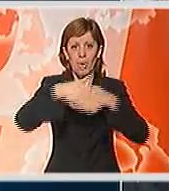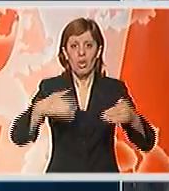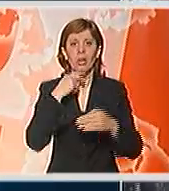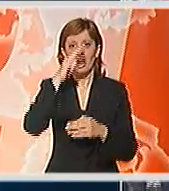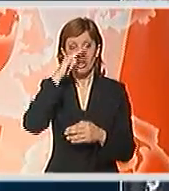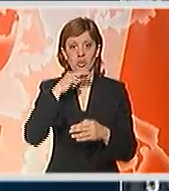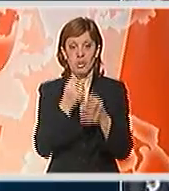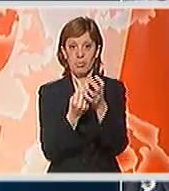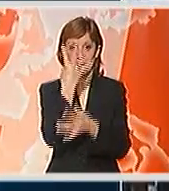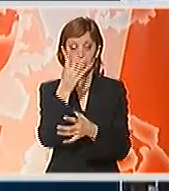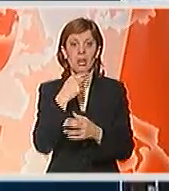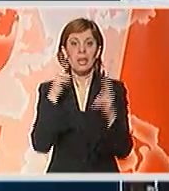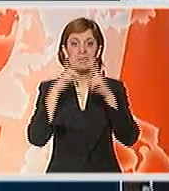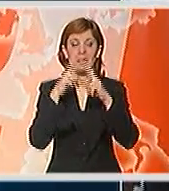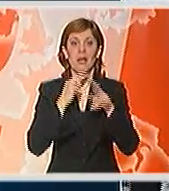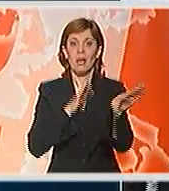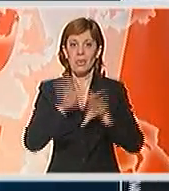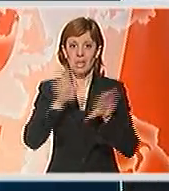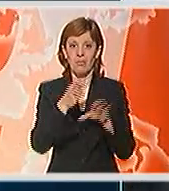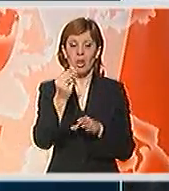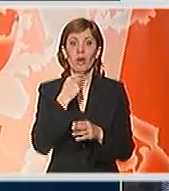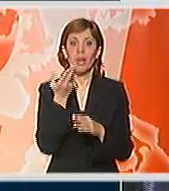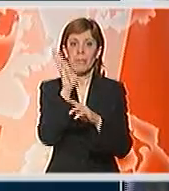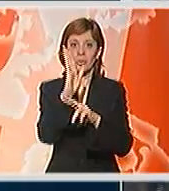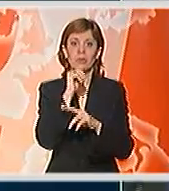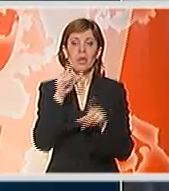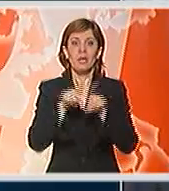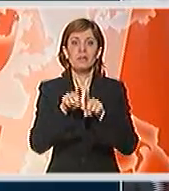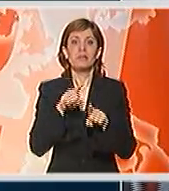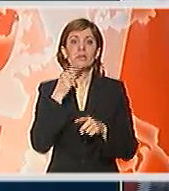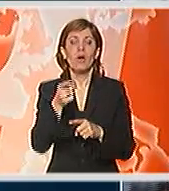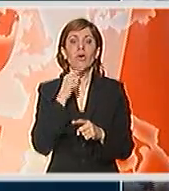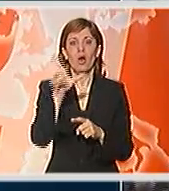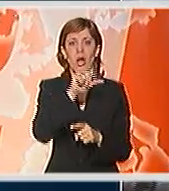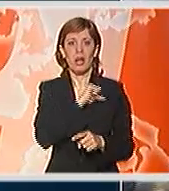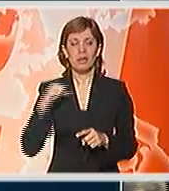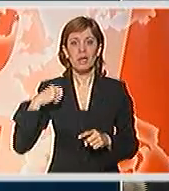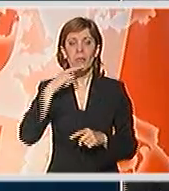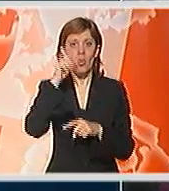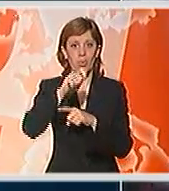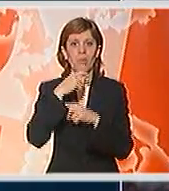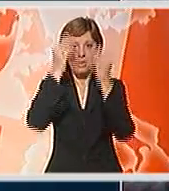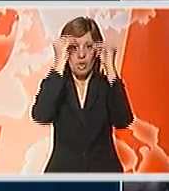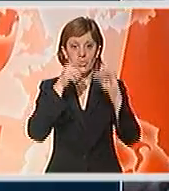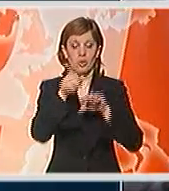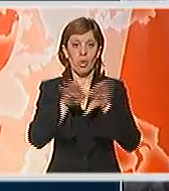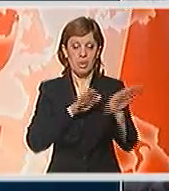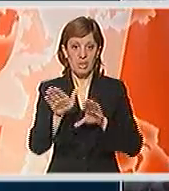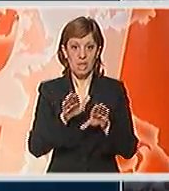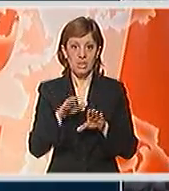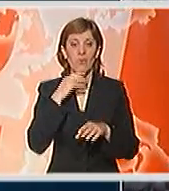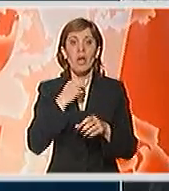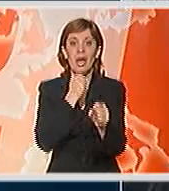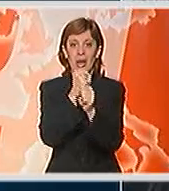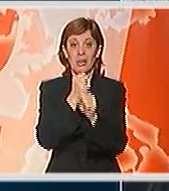Niš-Priština. Sastanku u Ministarstvu ekonomije će prisustvovati i predstavnici lokalne samouprave, saopštilo je to ministarstvo.